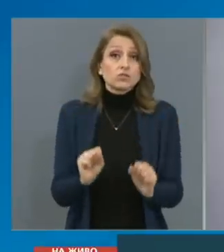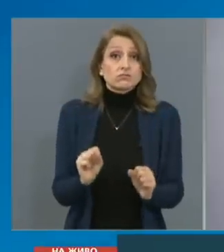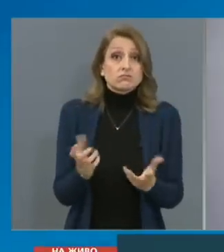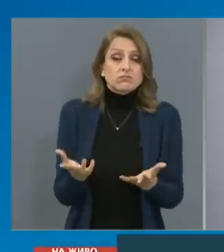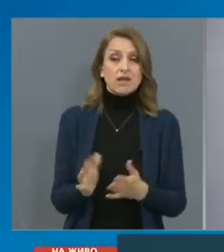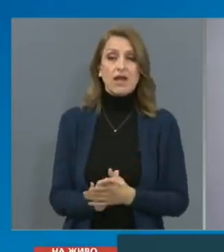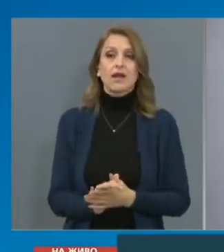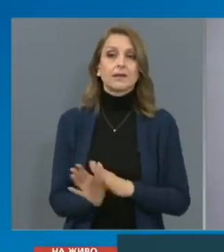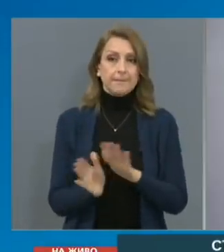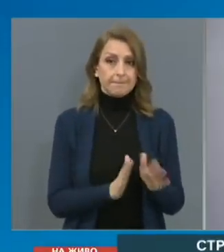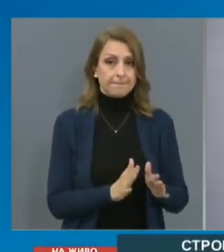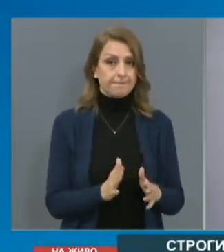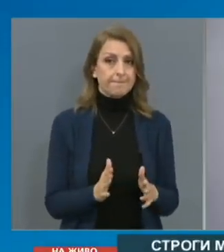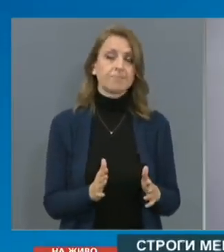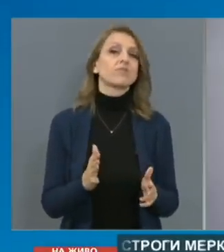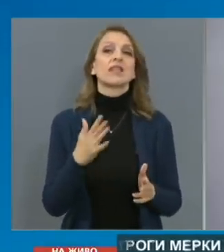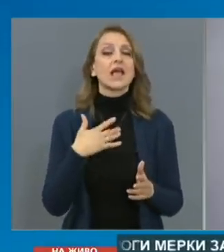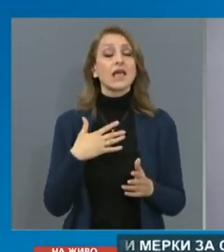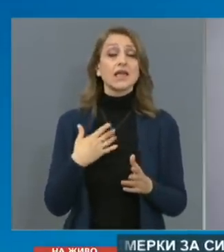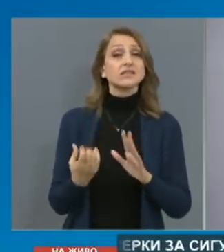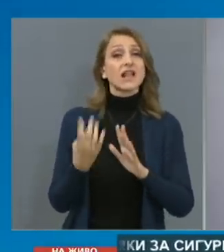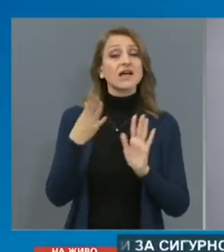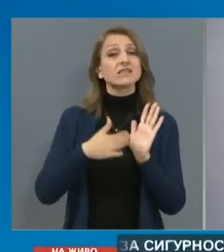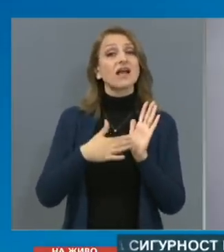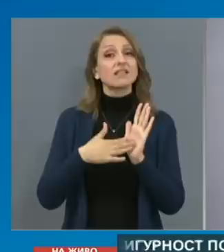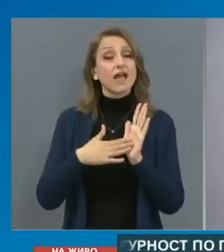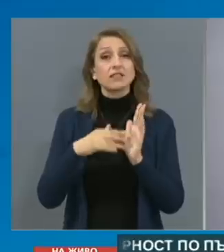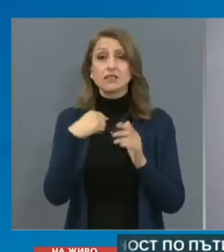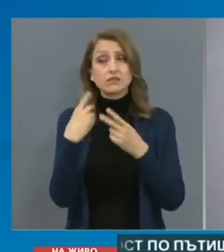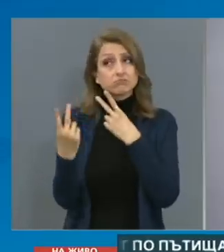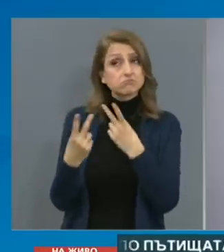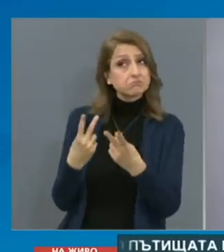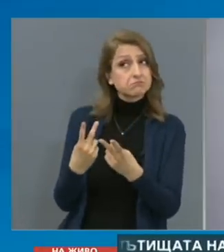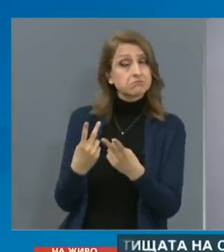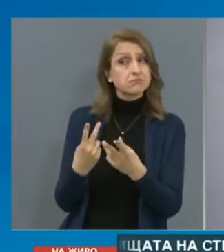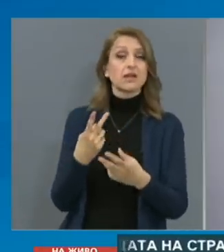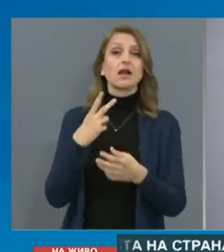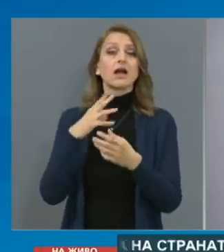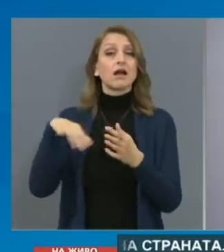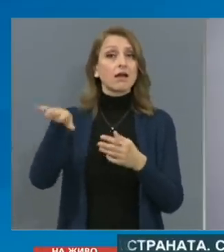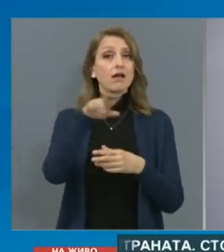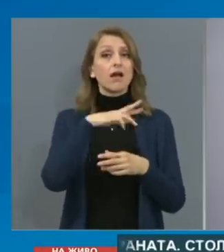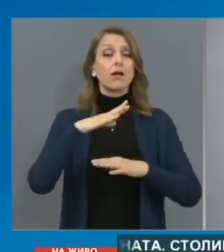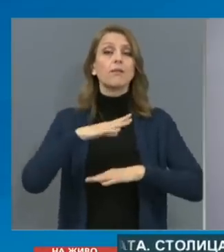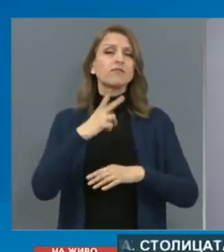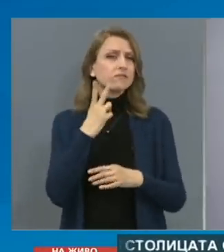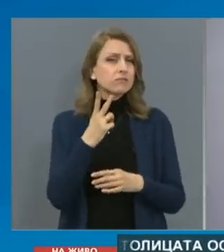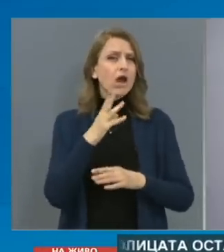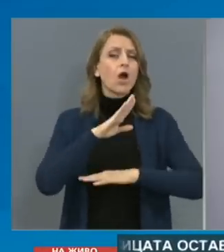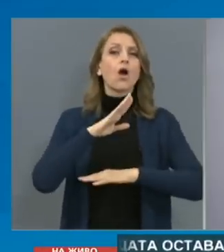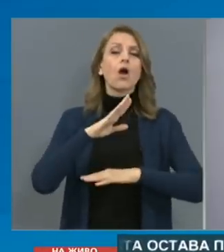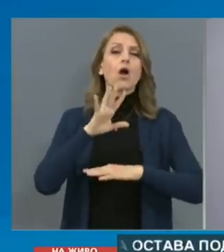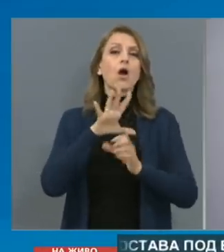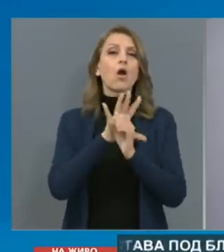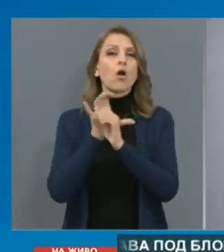но излязоха данни, нещо, което аз бях твърдо убедена, следейки поведението на разни хора, че всъщност коронавируса не удря